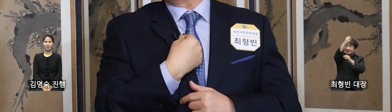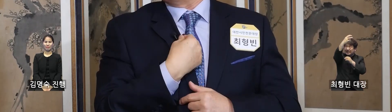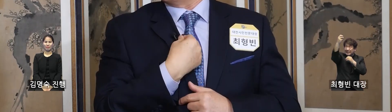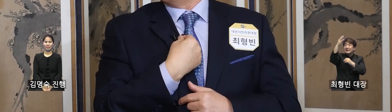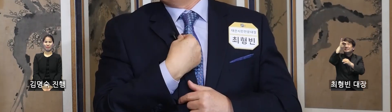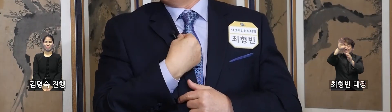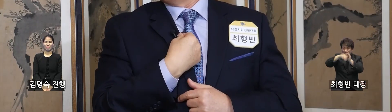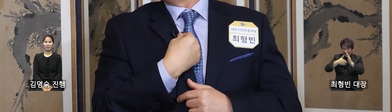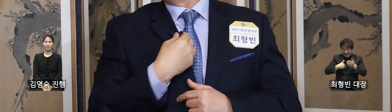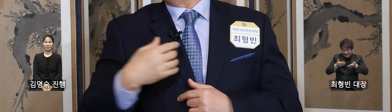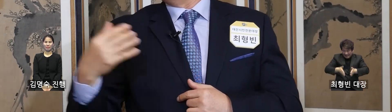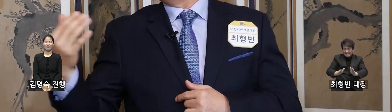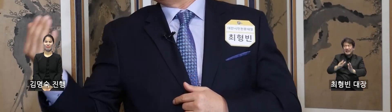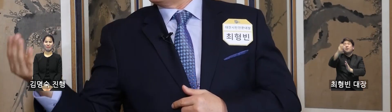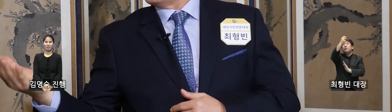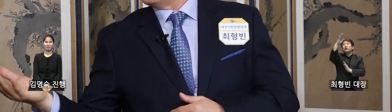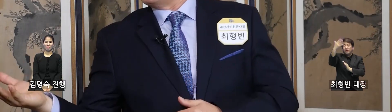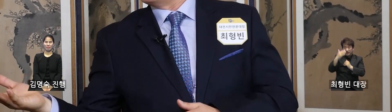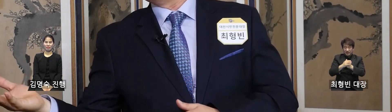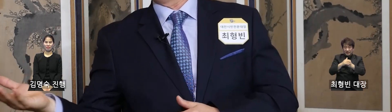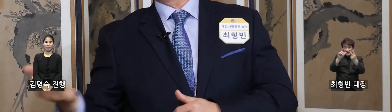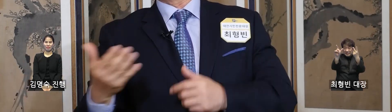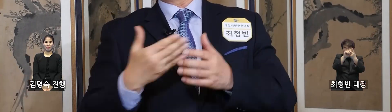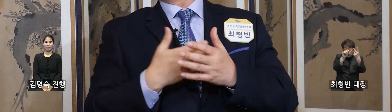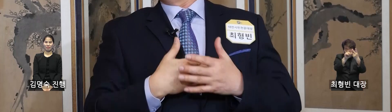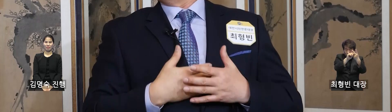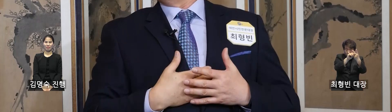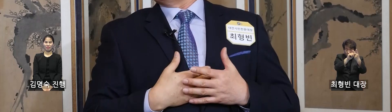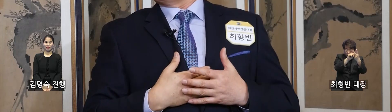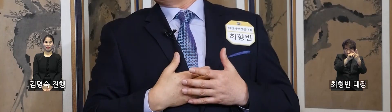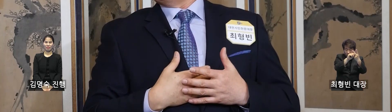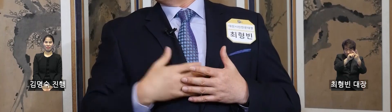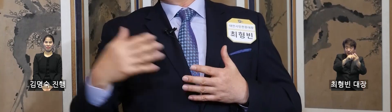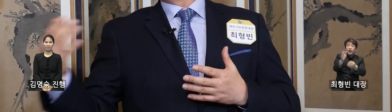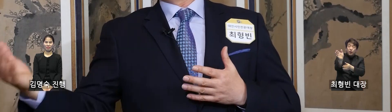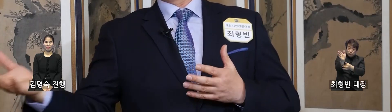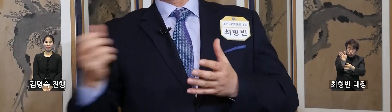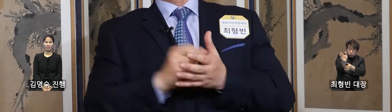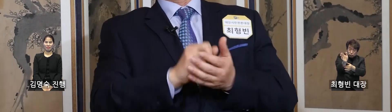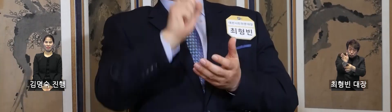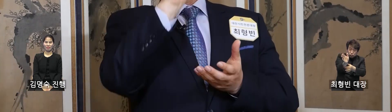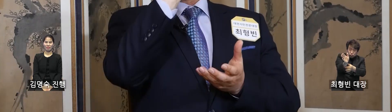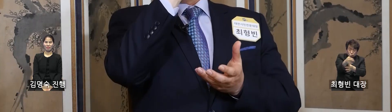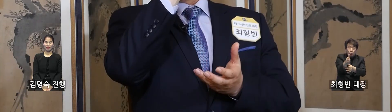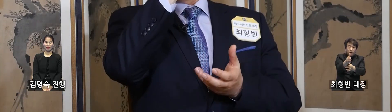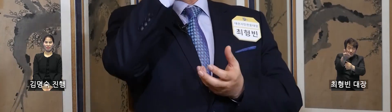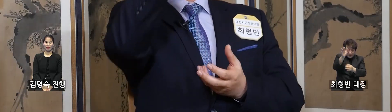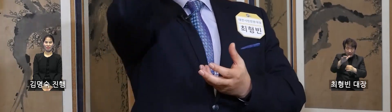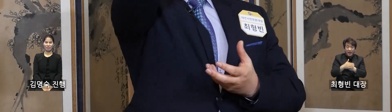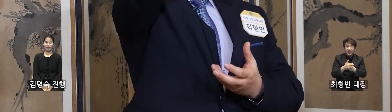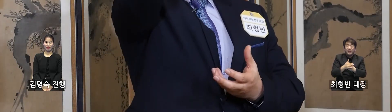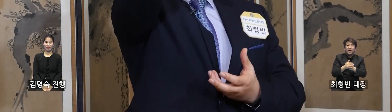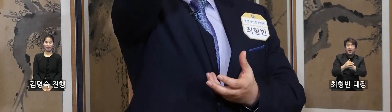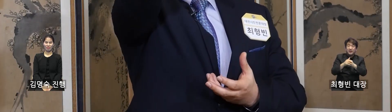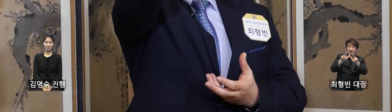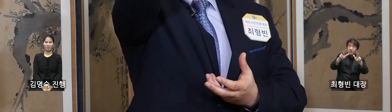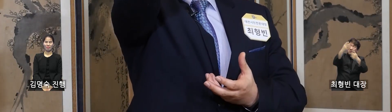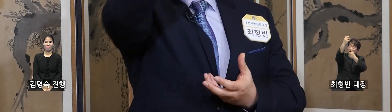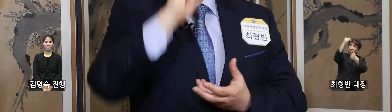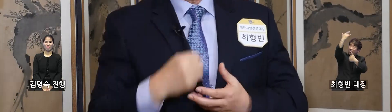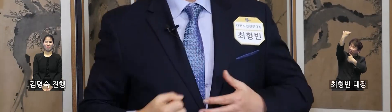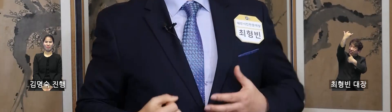탄 된걸 자리에요 그러니까 2월달에 상생 별자리가 물고기 인데 물고기가 짜리 때다 지금 태양이